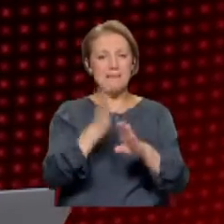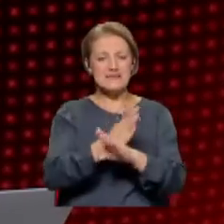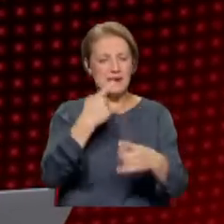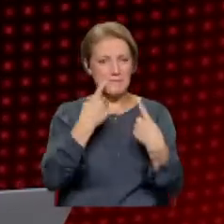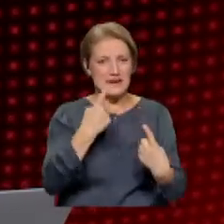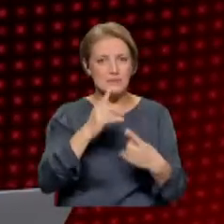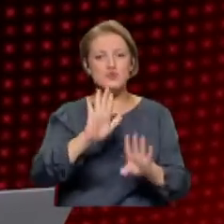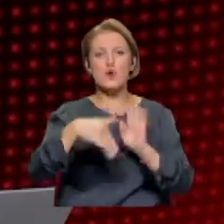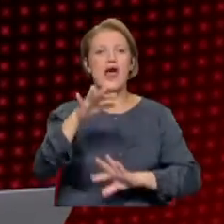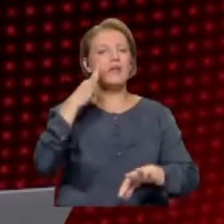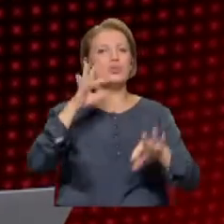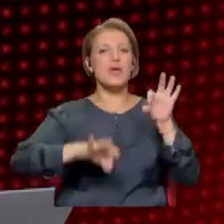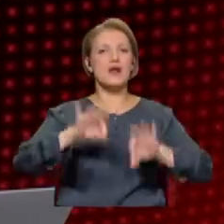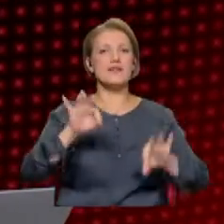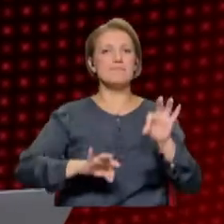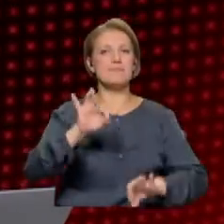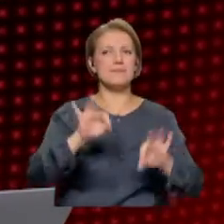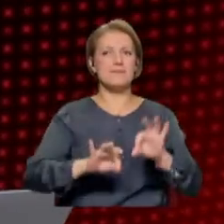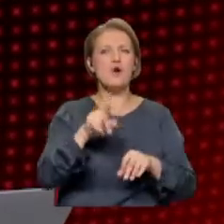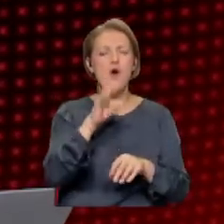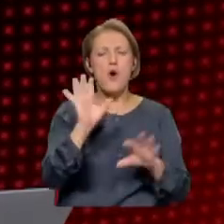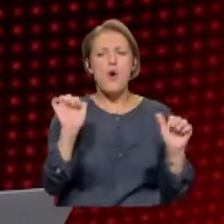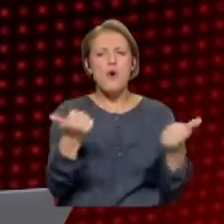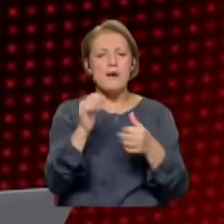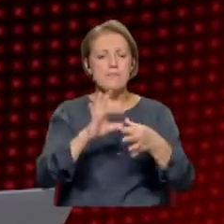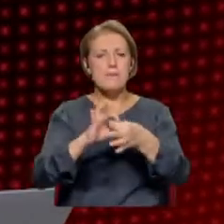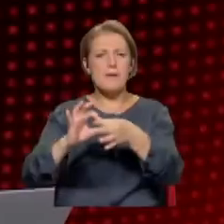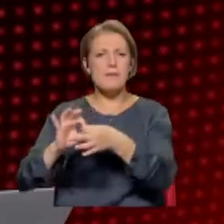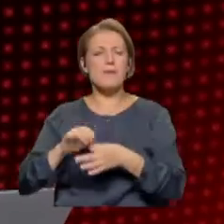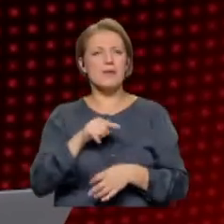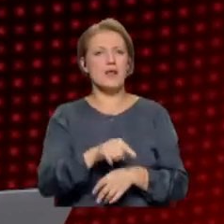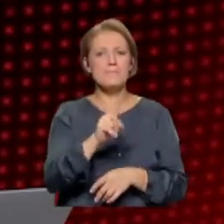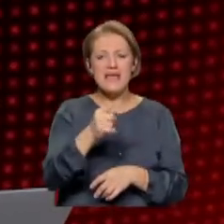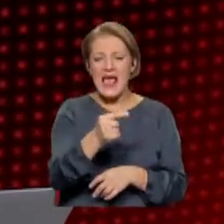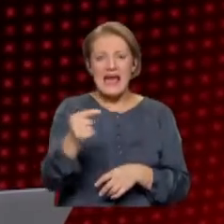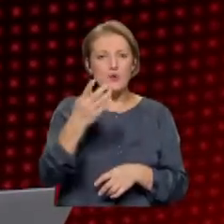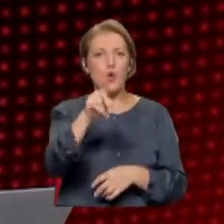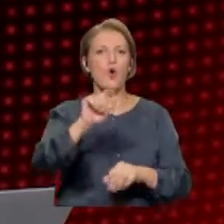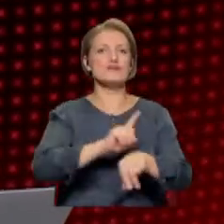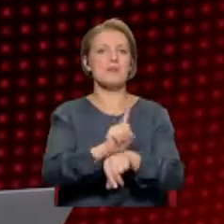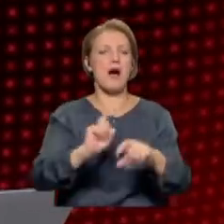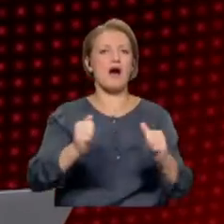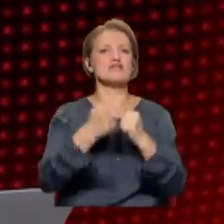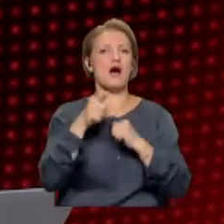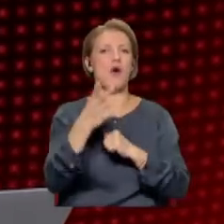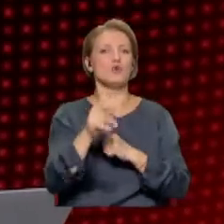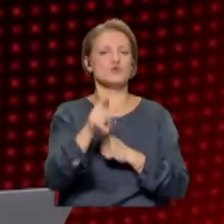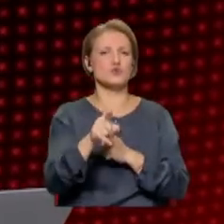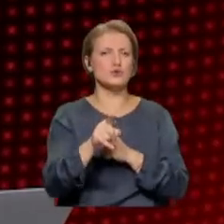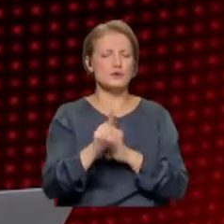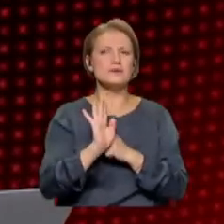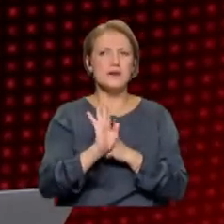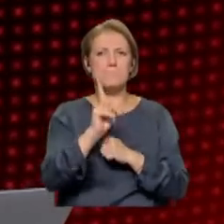sonra denetimi. Böyle önemli bir silsile var. Biri aksarsa işte o zaman kaza olur. Fıtratında yok yani hiçbir